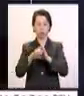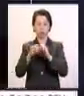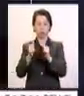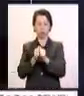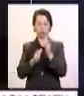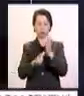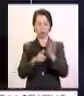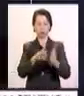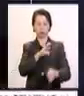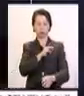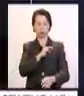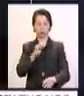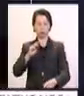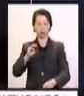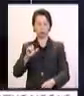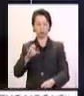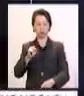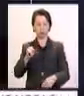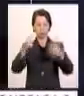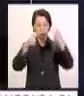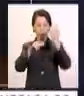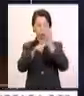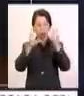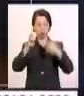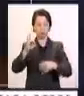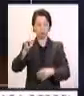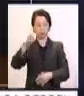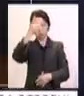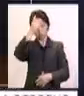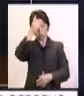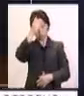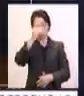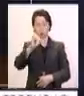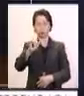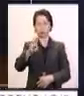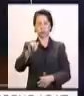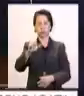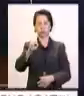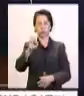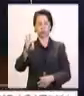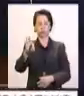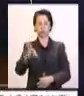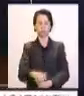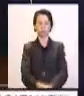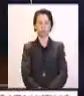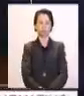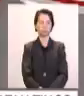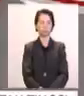Timbalan Presiden Musa yang juga Timbalan Presiden FAM, Datuk Muhammad Yusof Mahdi.